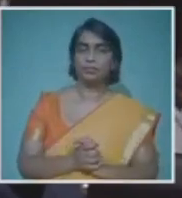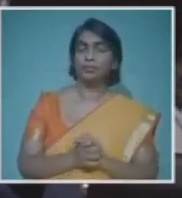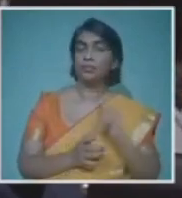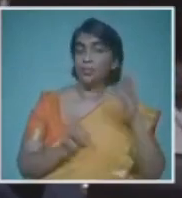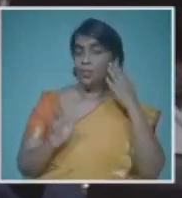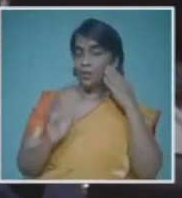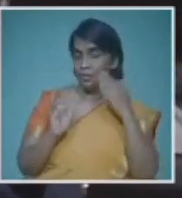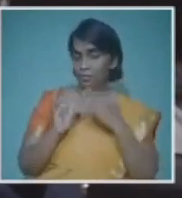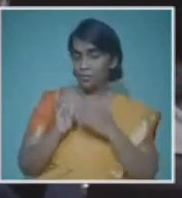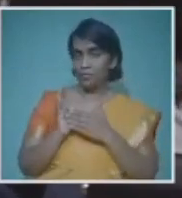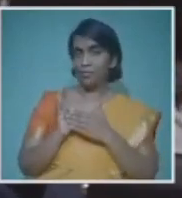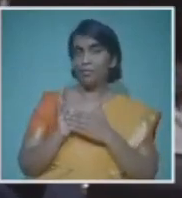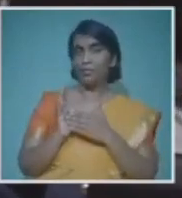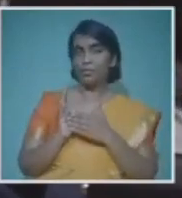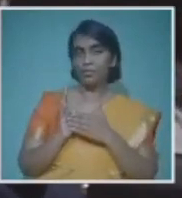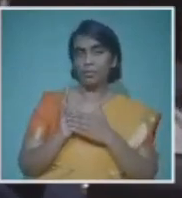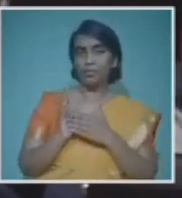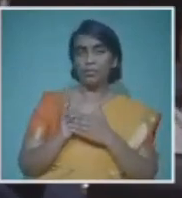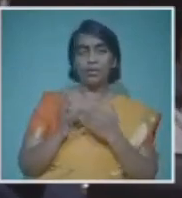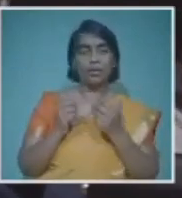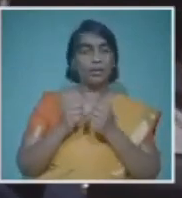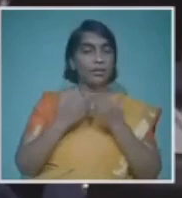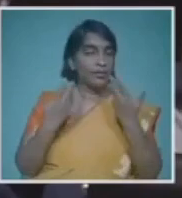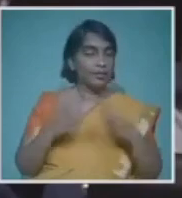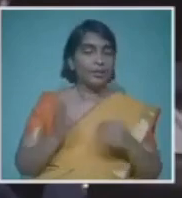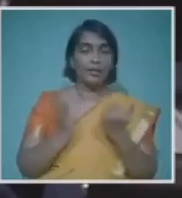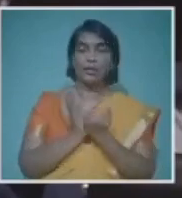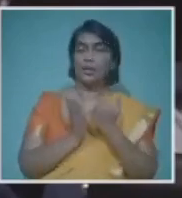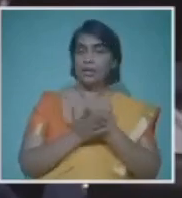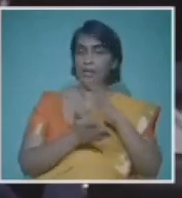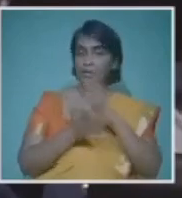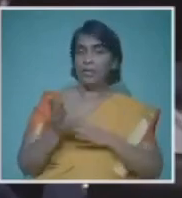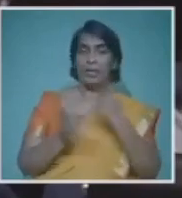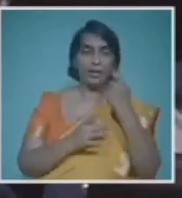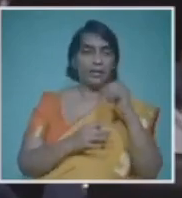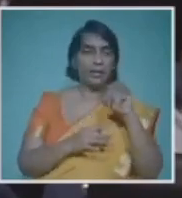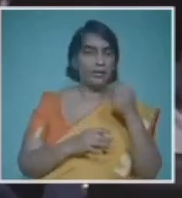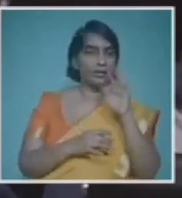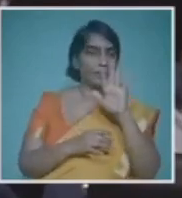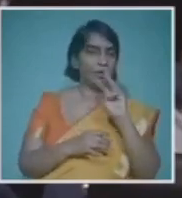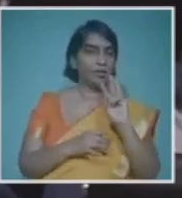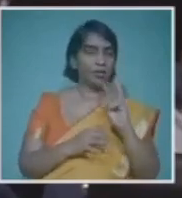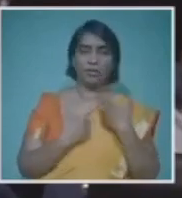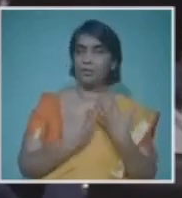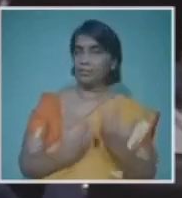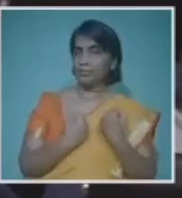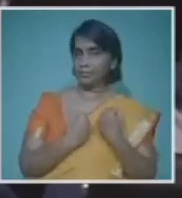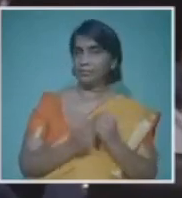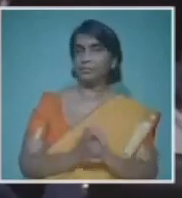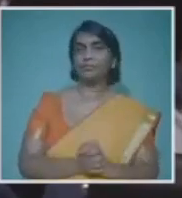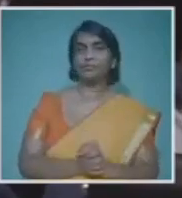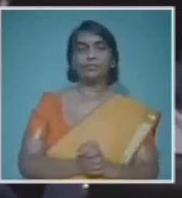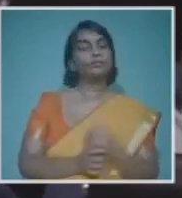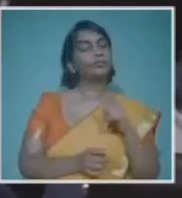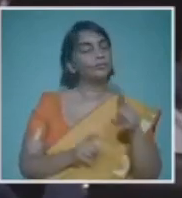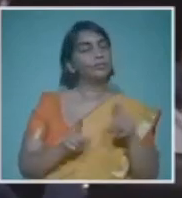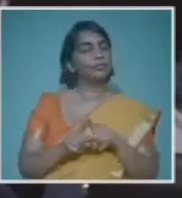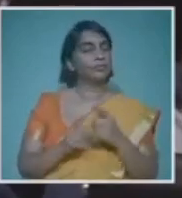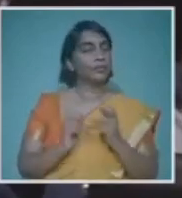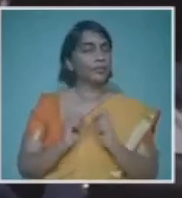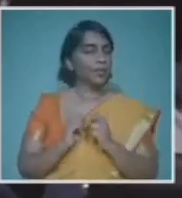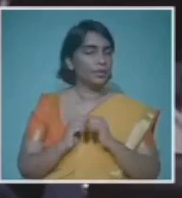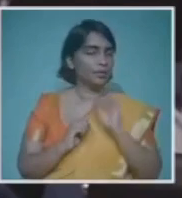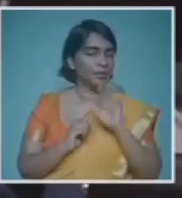ඒ පිළිබඳව අවසන් කරපු ලිපිගොනු 1653ක් අපිට ලැබිලා තියෙනවා. ඒ වගේම